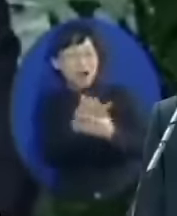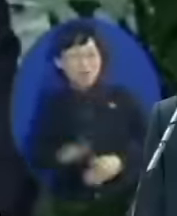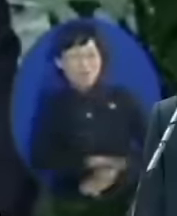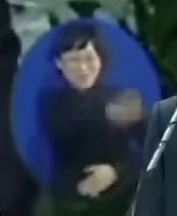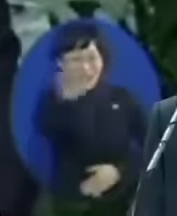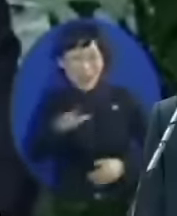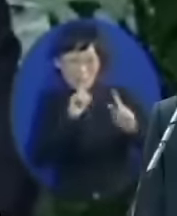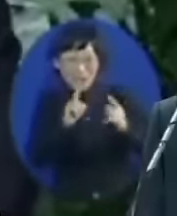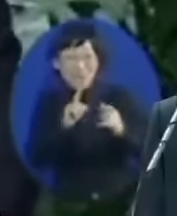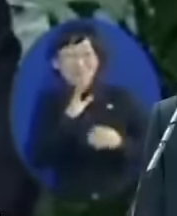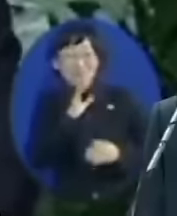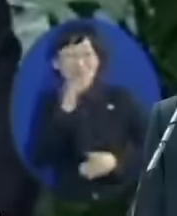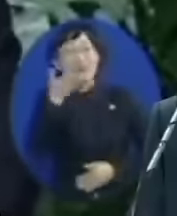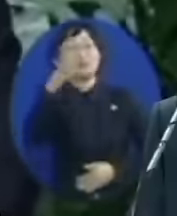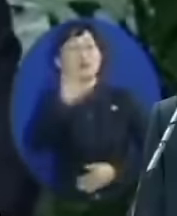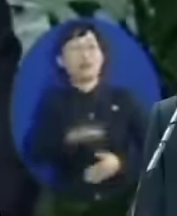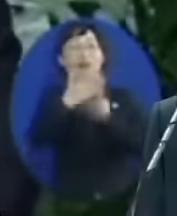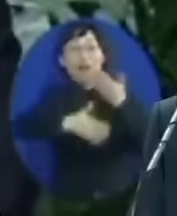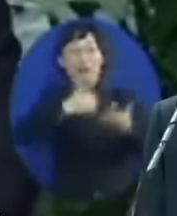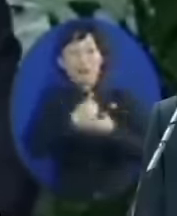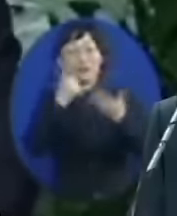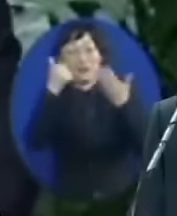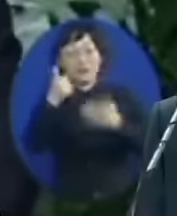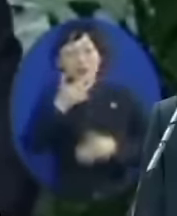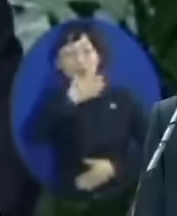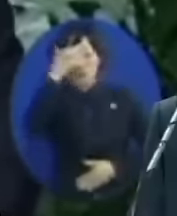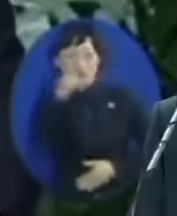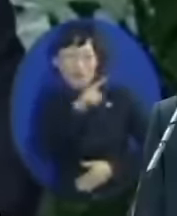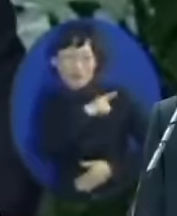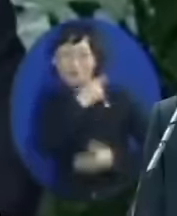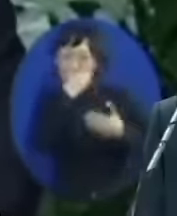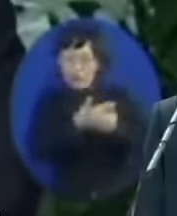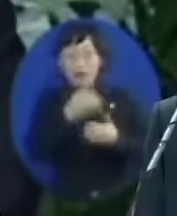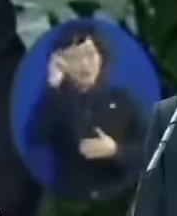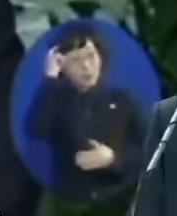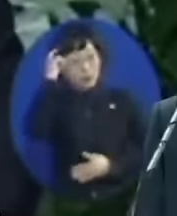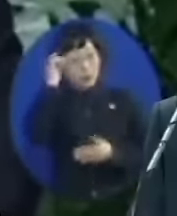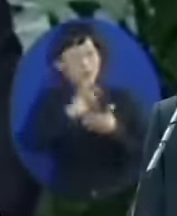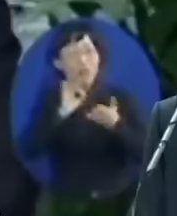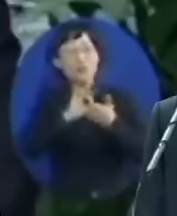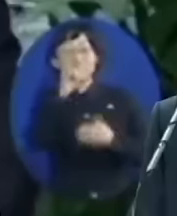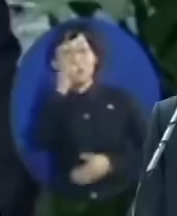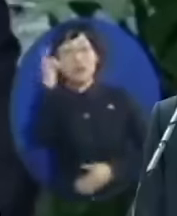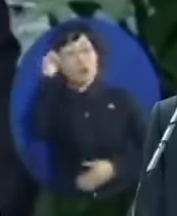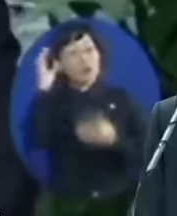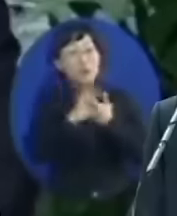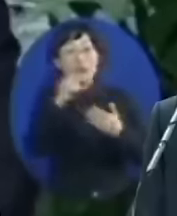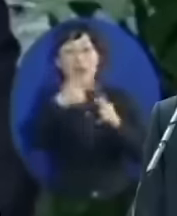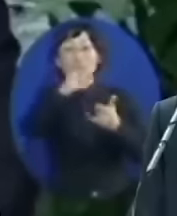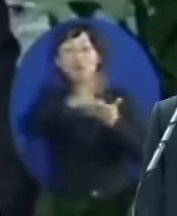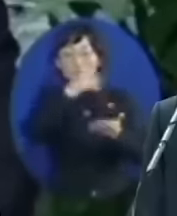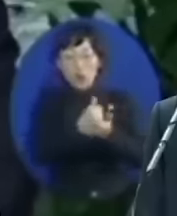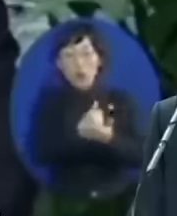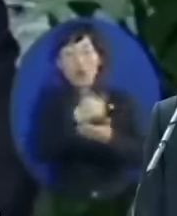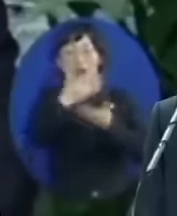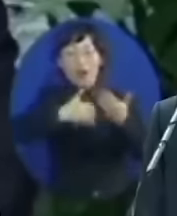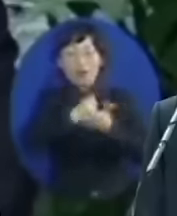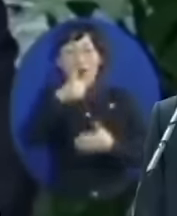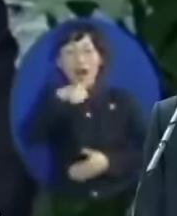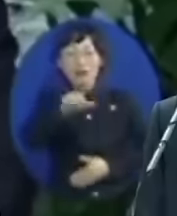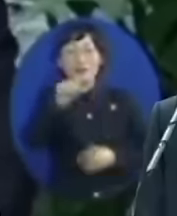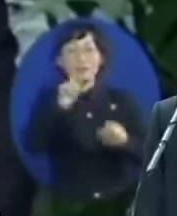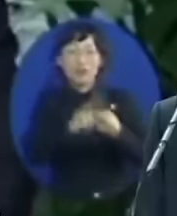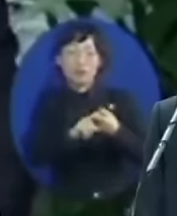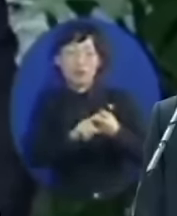말하지만은 하나님께서 꿈을 가장 중요하게 사용하십니다. 왜냐하면 예수 그리스도 하나님의 아들의 탄생을 알릴